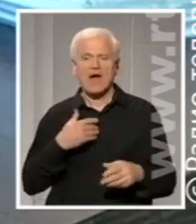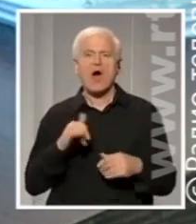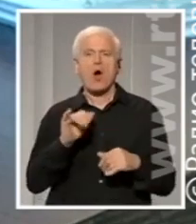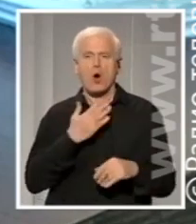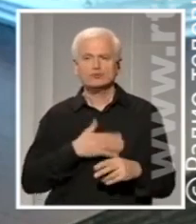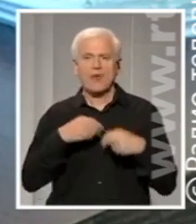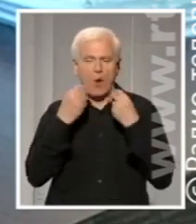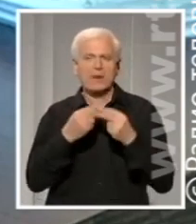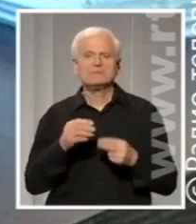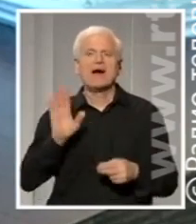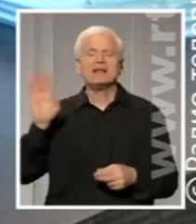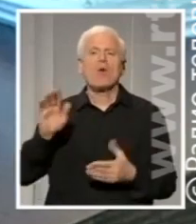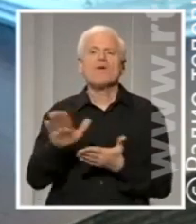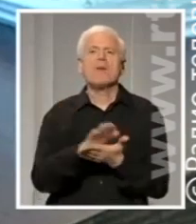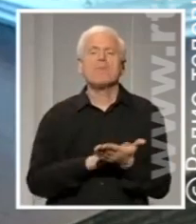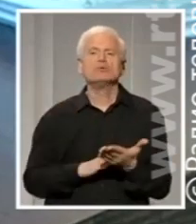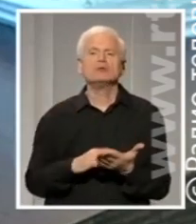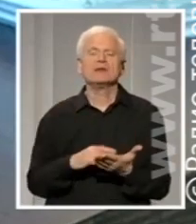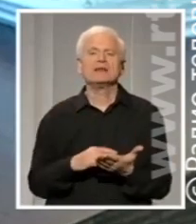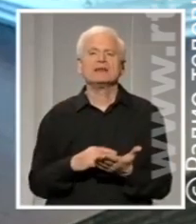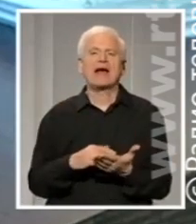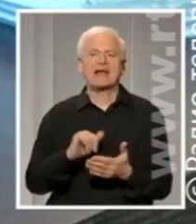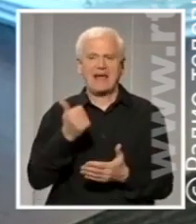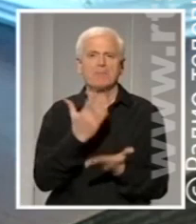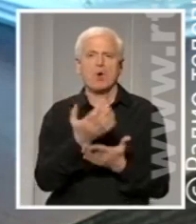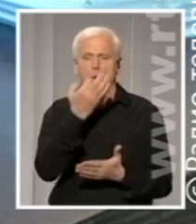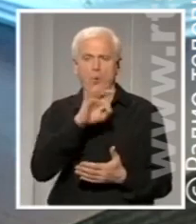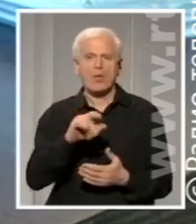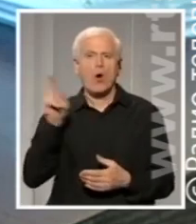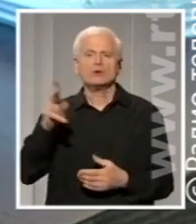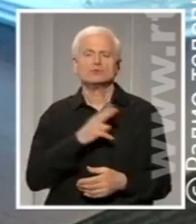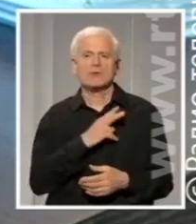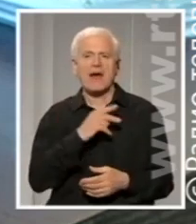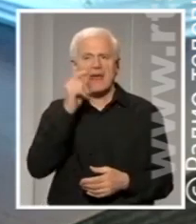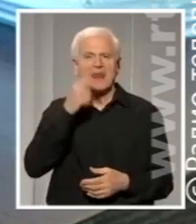šta to znači. Njihova startna pozicija je bila mnogo bolja, jer oni su imali na